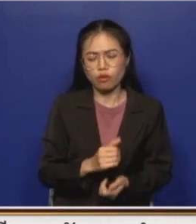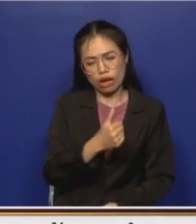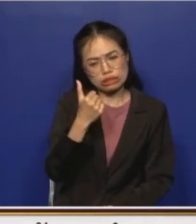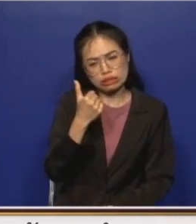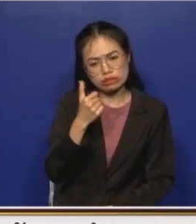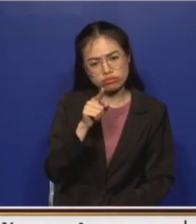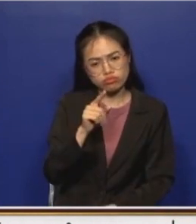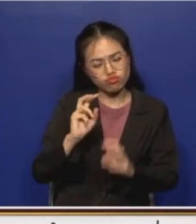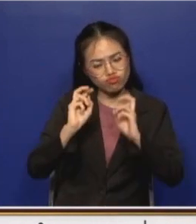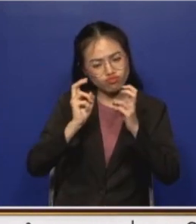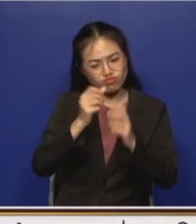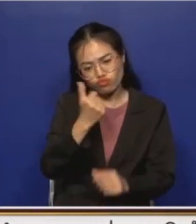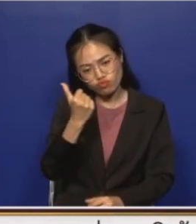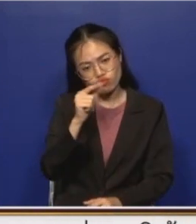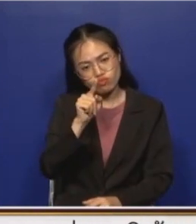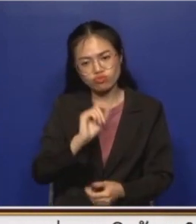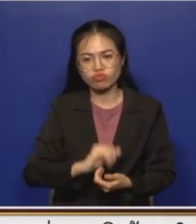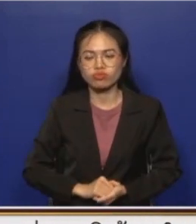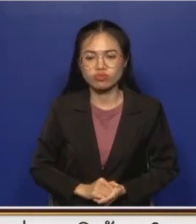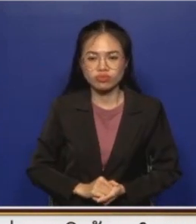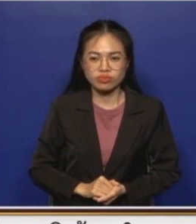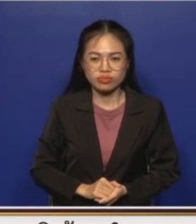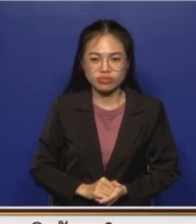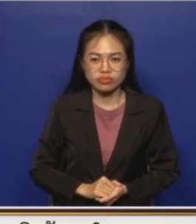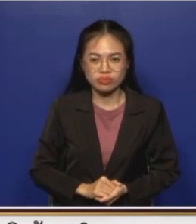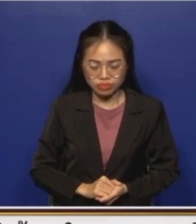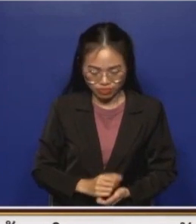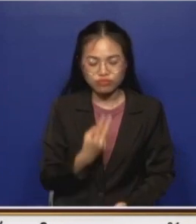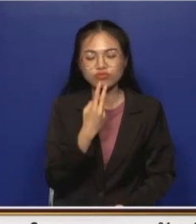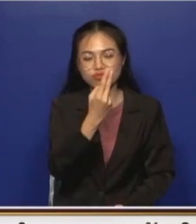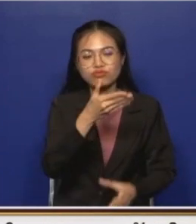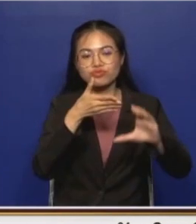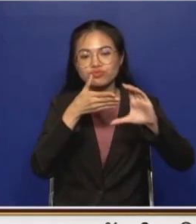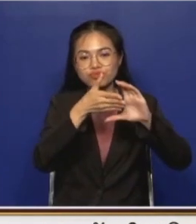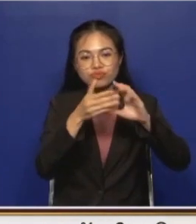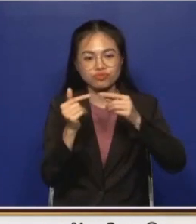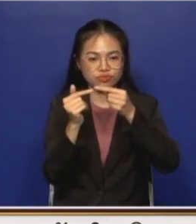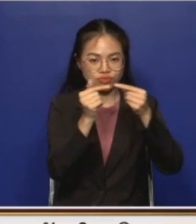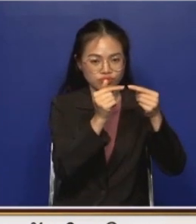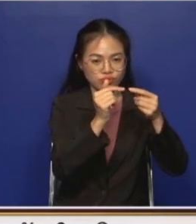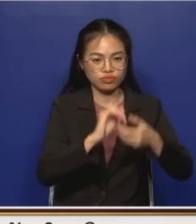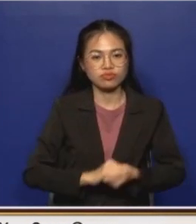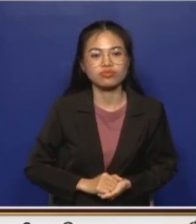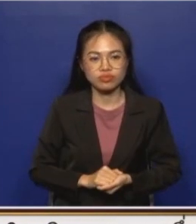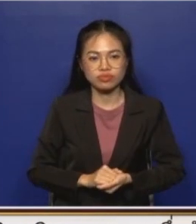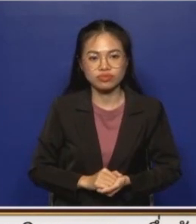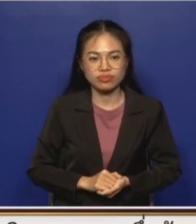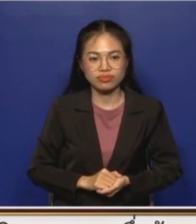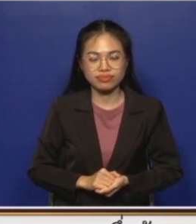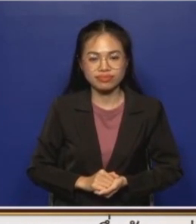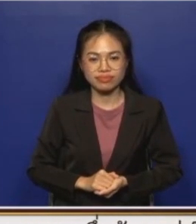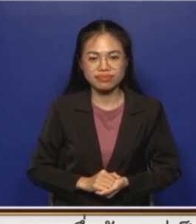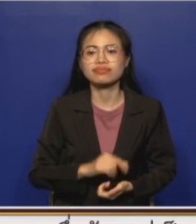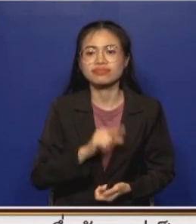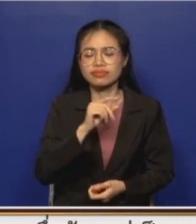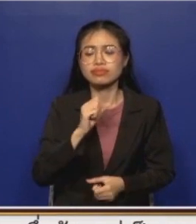รีคลังฮะท่านคาดว่าการท่องเที่ยวฟื้นนักท่องเที่ยวจะมาถึง40ล้